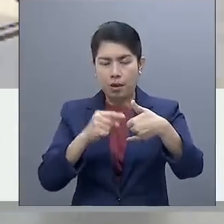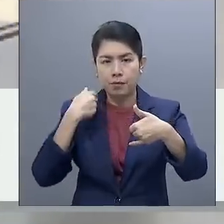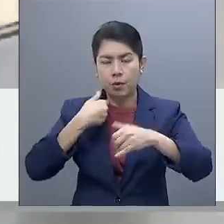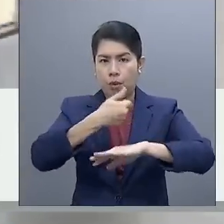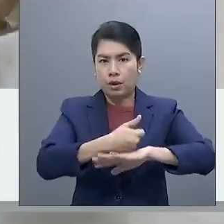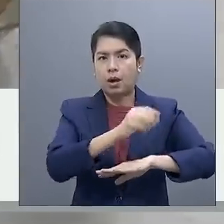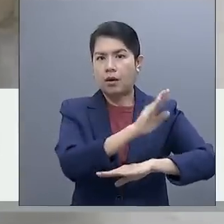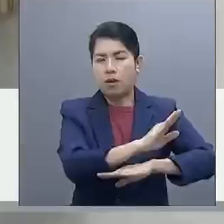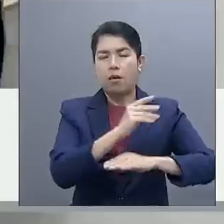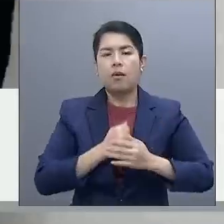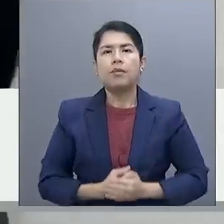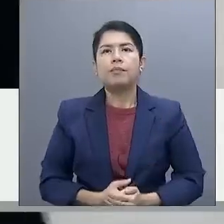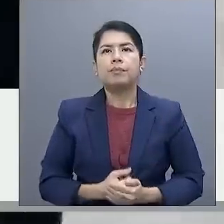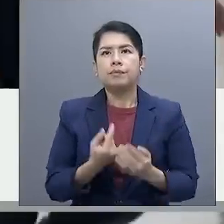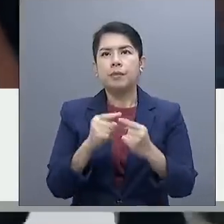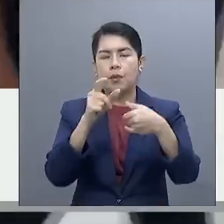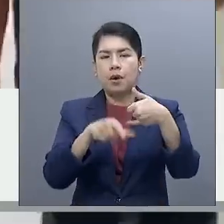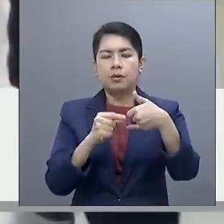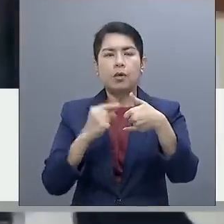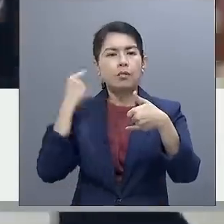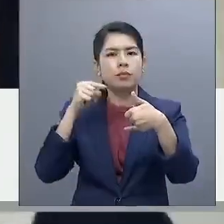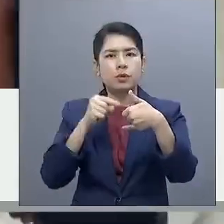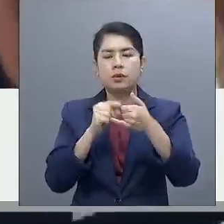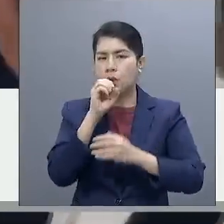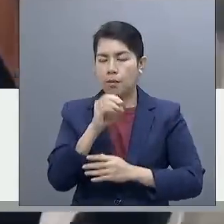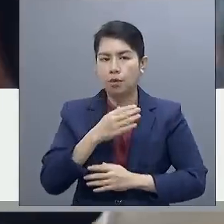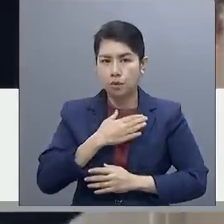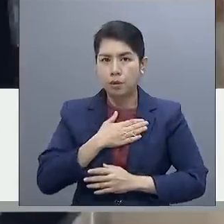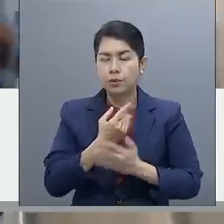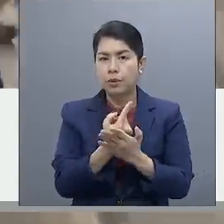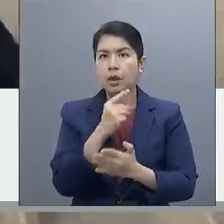ส่วนคุณอมรัตน์ก็มองว่าวันนี้เนี่ยมาในนามพรรคก้าวไกลเ